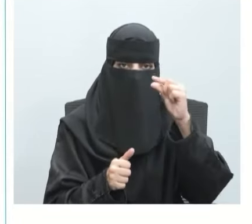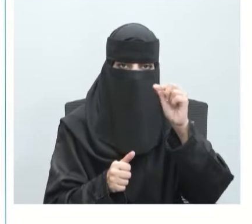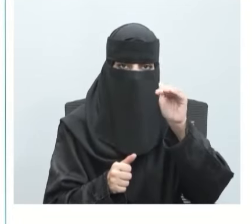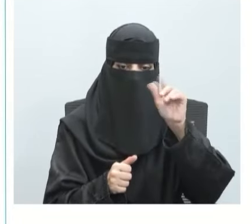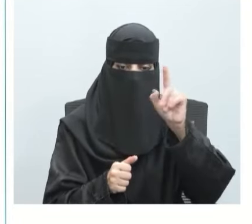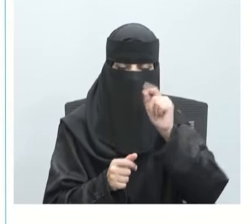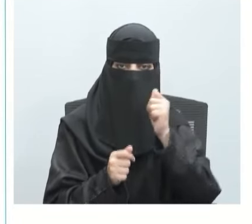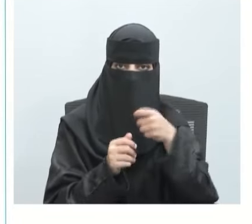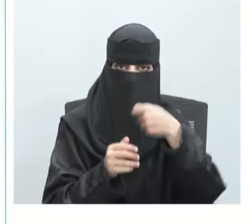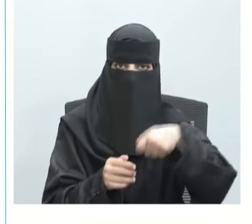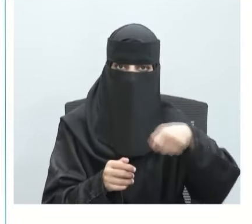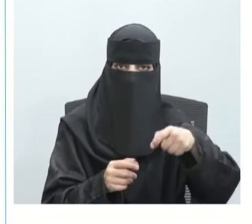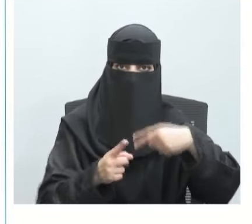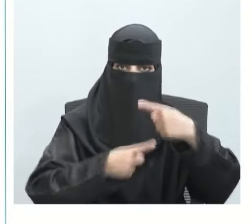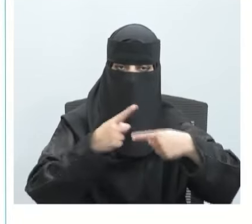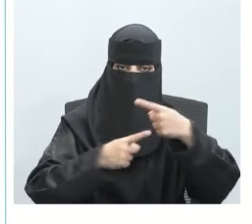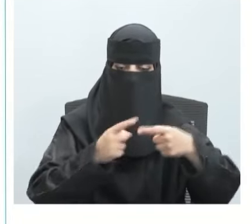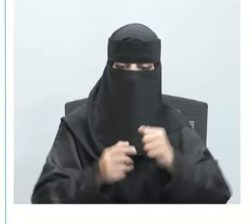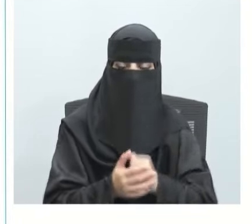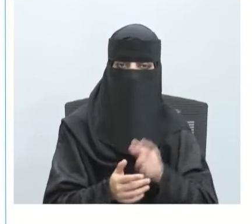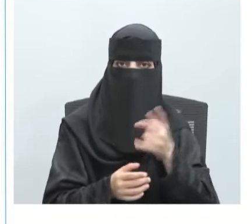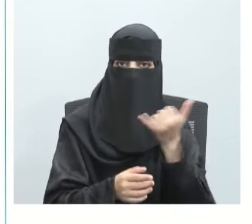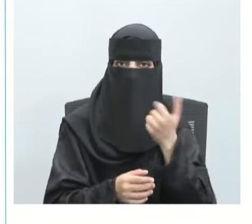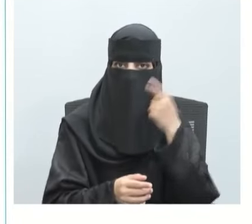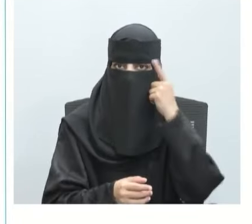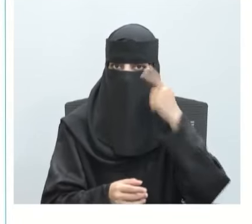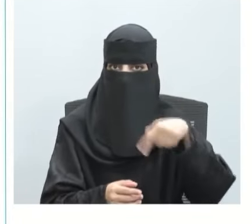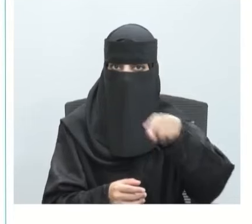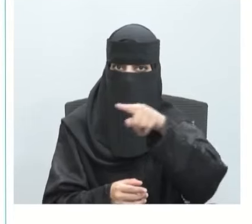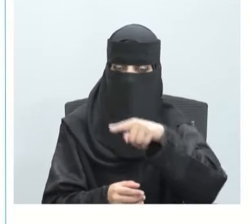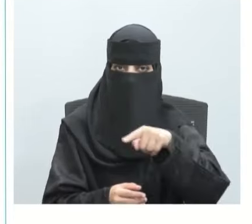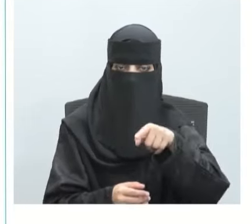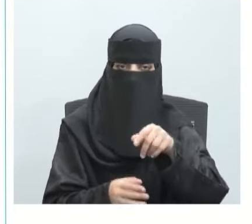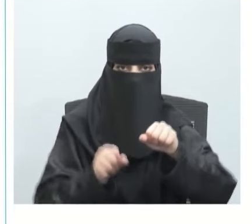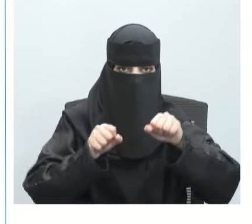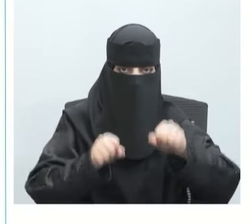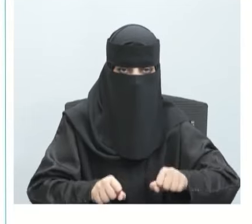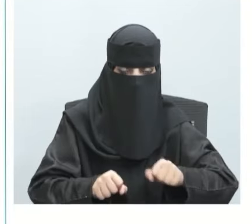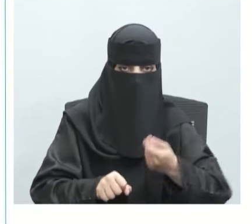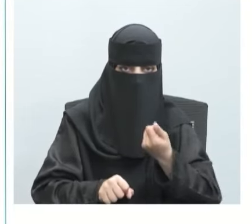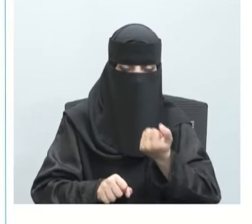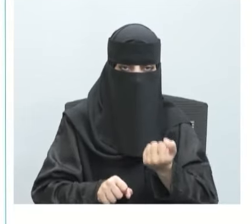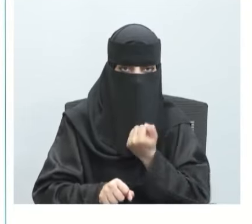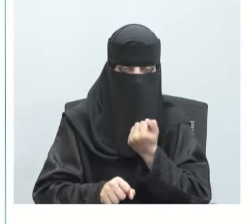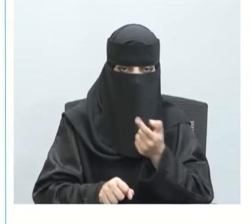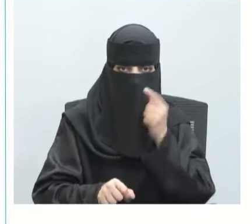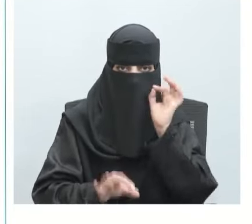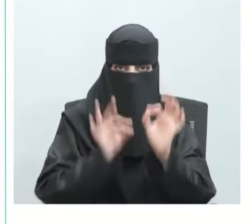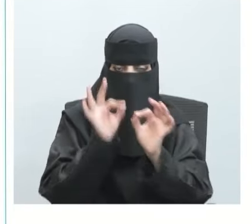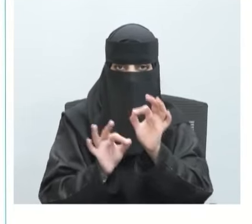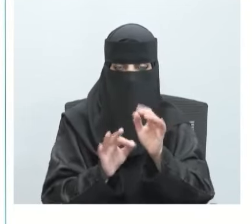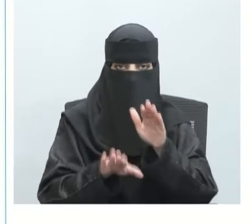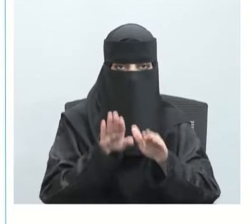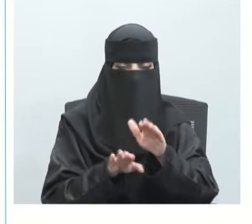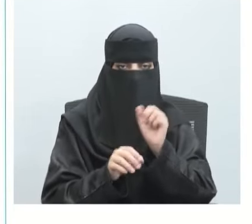التدفقات النقديه الداخله من المهم جدا في اداره مالكه الشخصيه ان تحدد ما هي